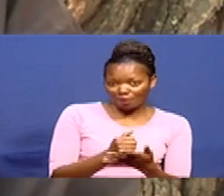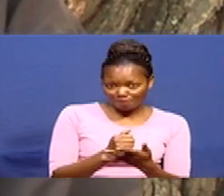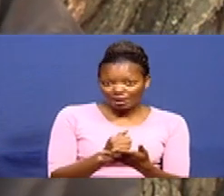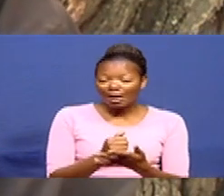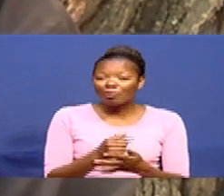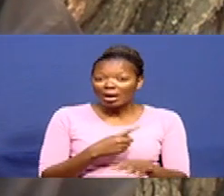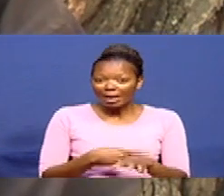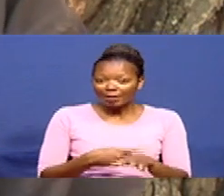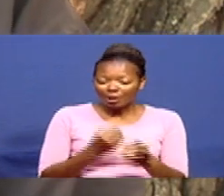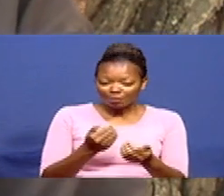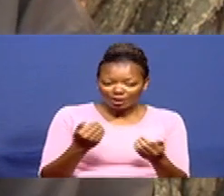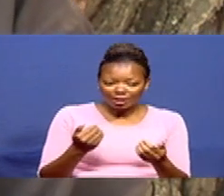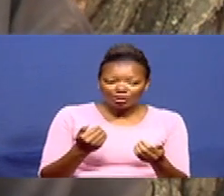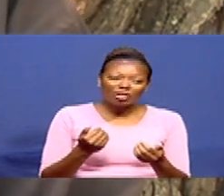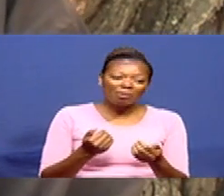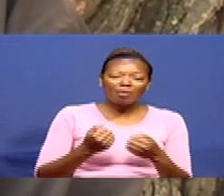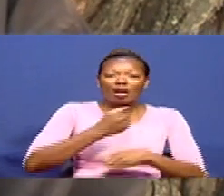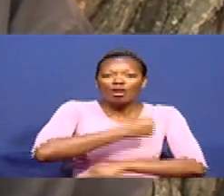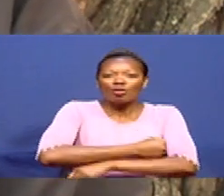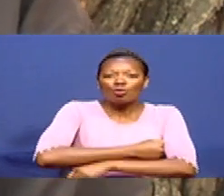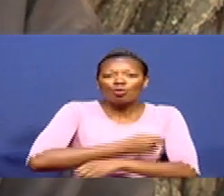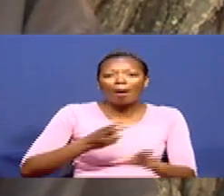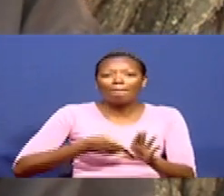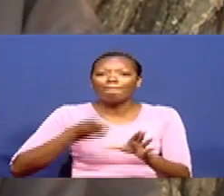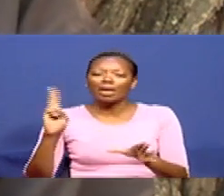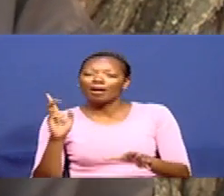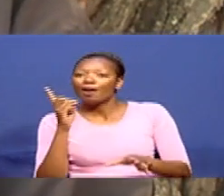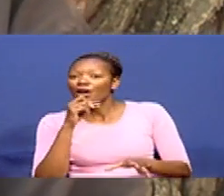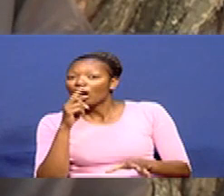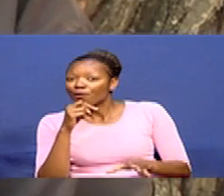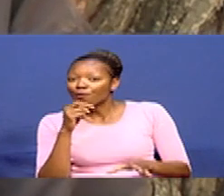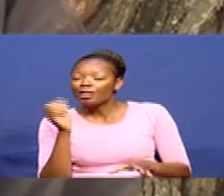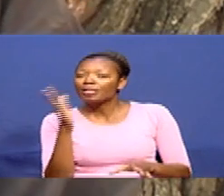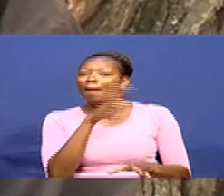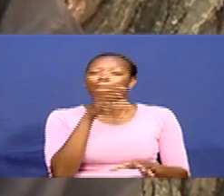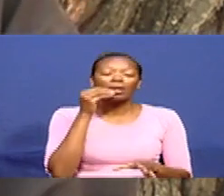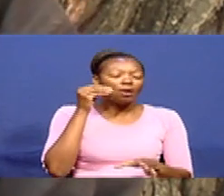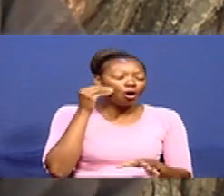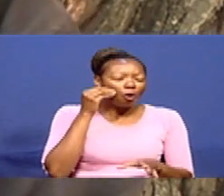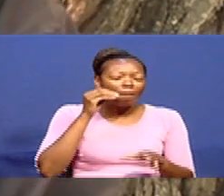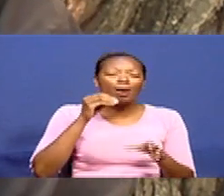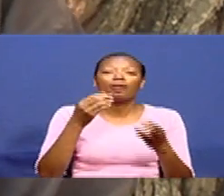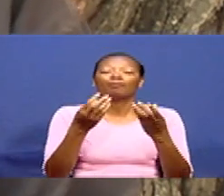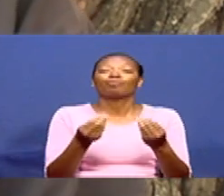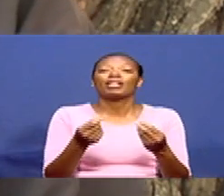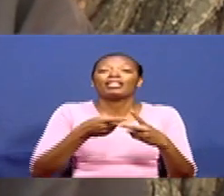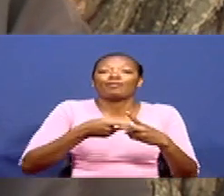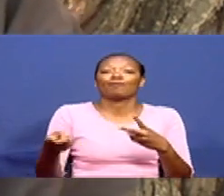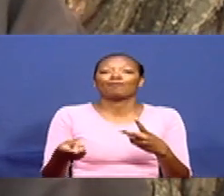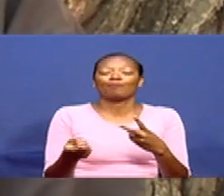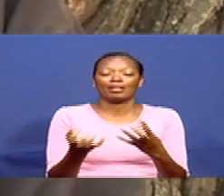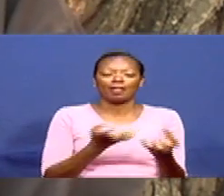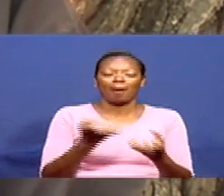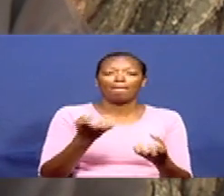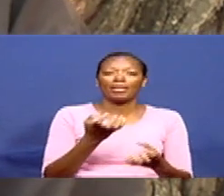mambo mazao wanaweza wakaenda waanze hiyo kamurandi, kwa sababu ni hata kwa capital ni rahisi